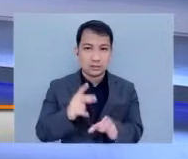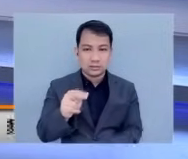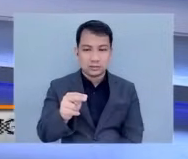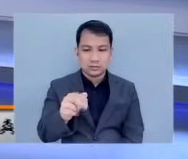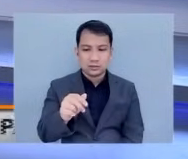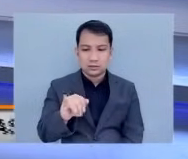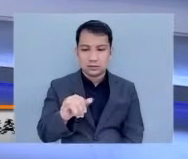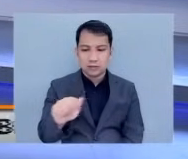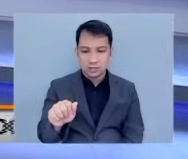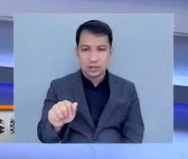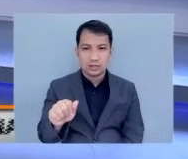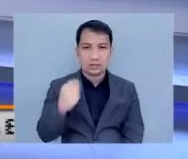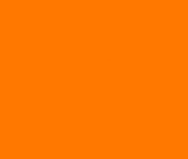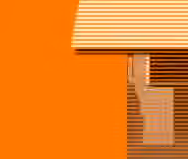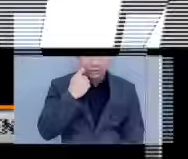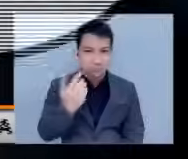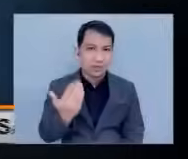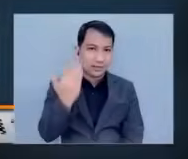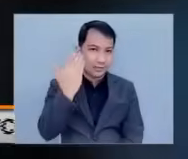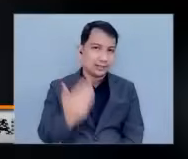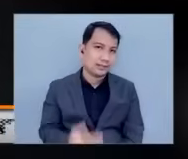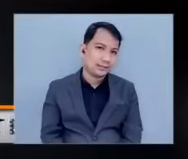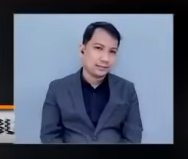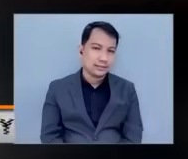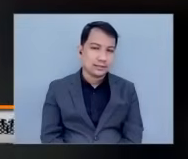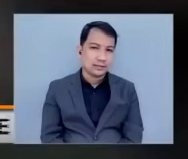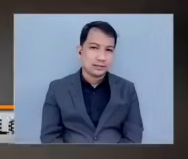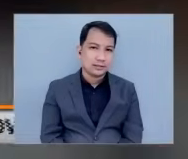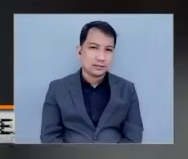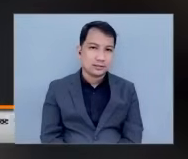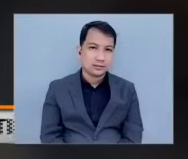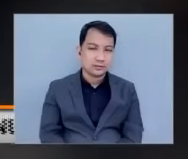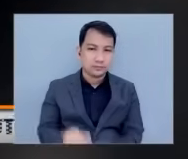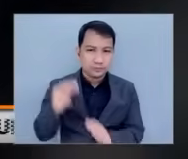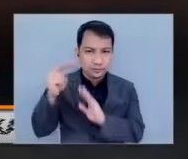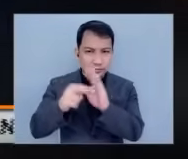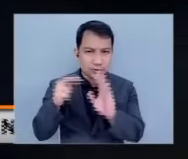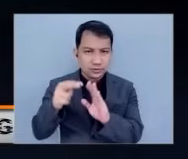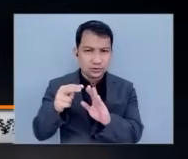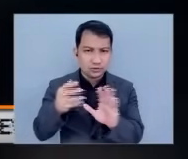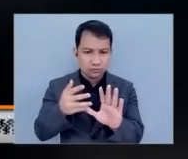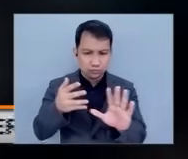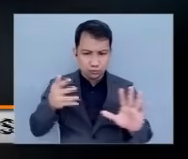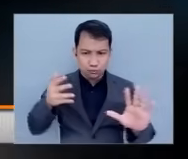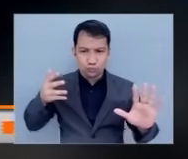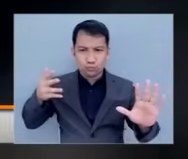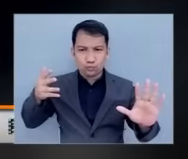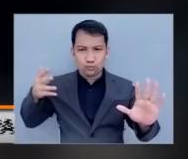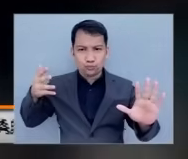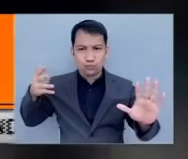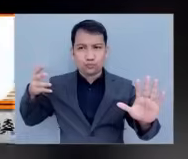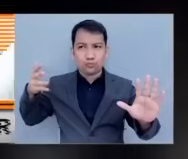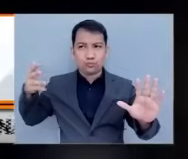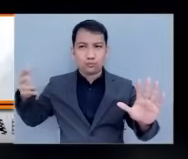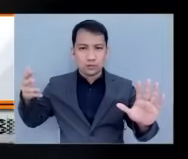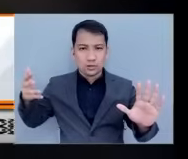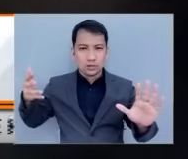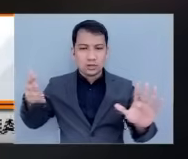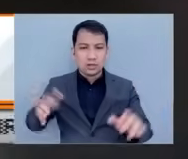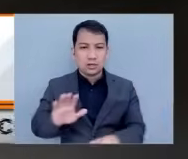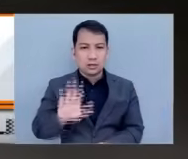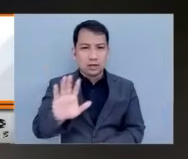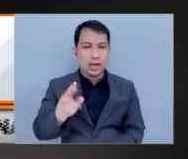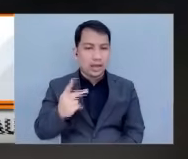Airport kaninang umaga. Sa isang uploaded video, hindi umuusad ang pila ng mga pasahero sa Terminal 1. May nakita